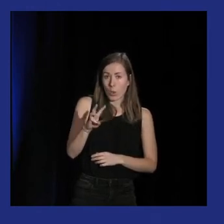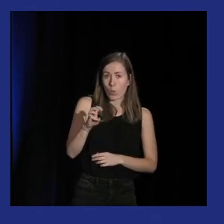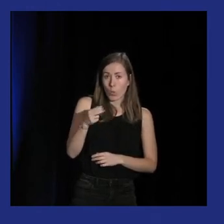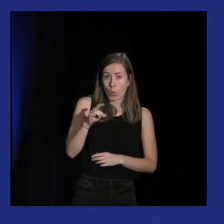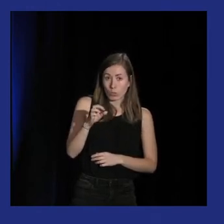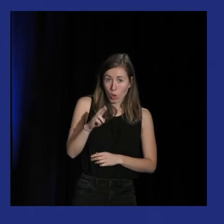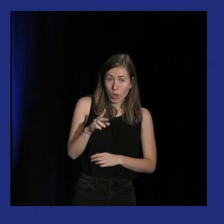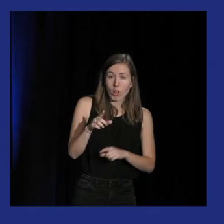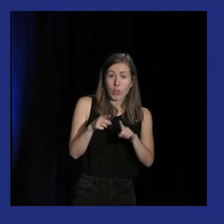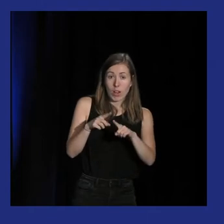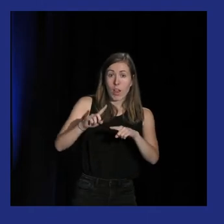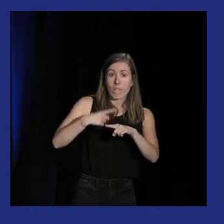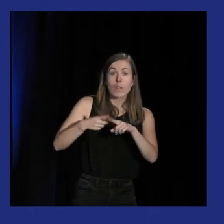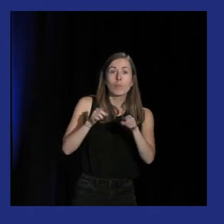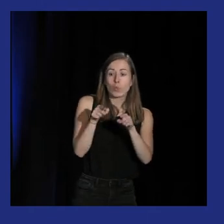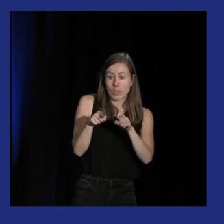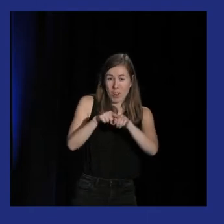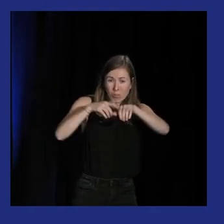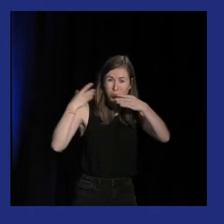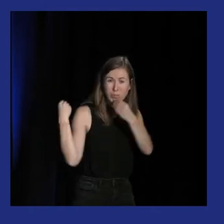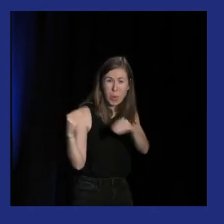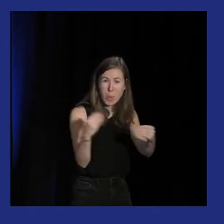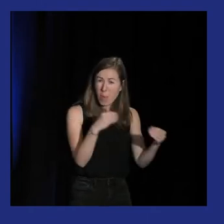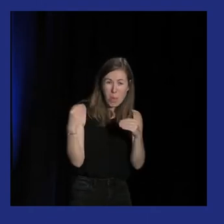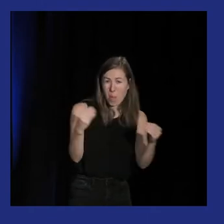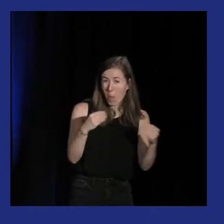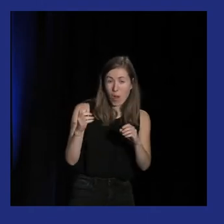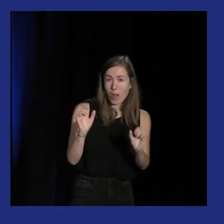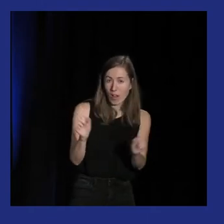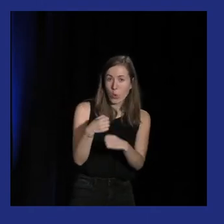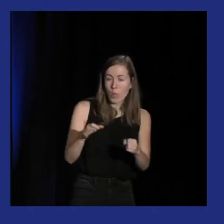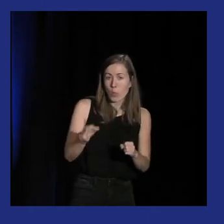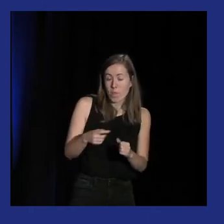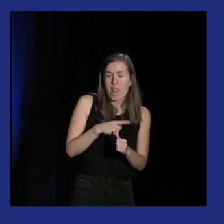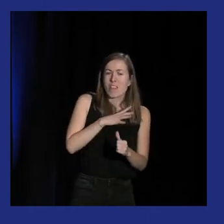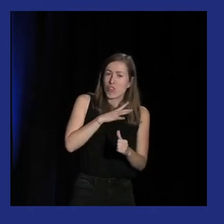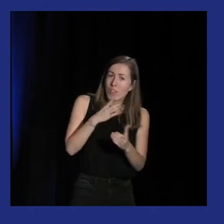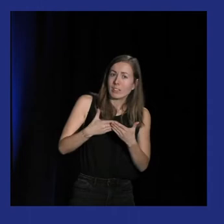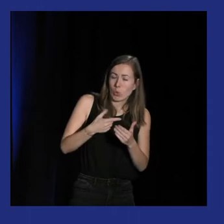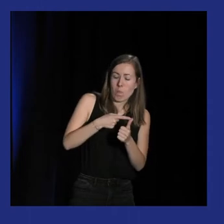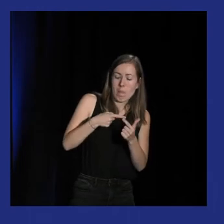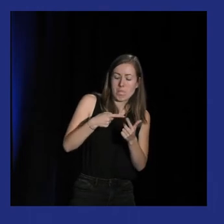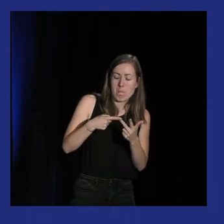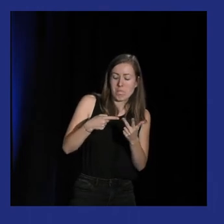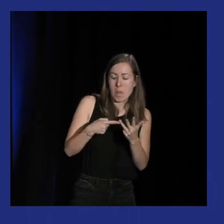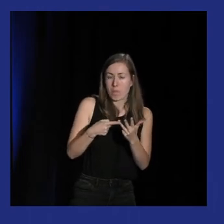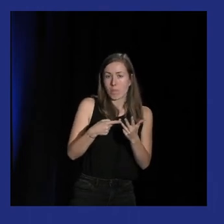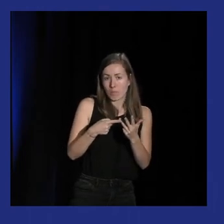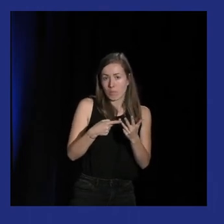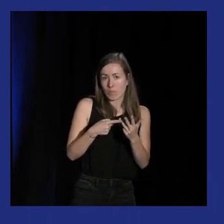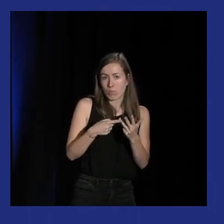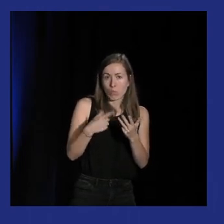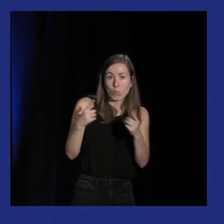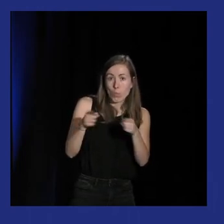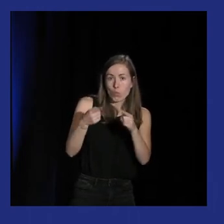bande originale aux États-Unis donc ça ça illustre effectivement qu'il peut y avoir des contre-exemples et et dans le jeu vidéo ça peut